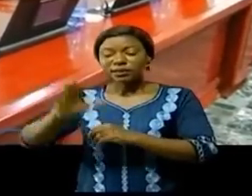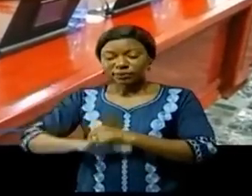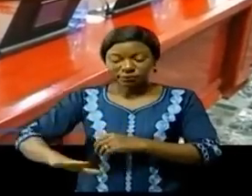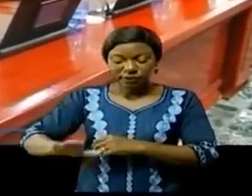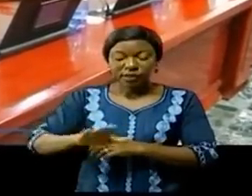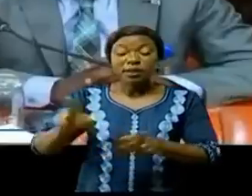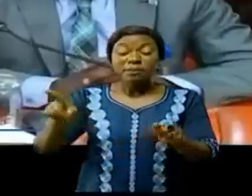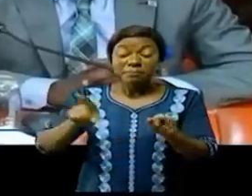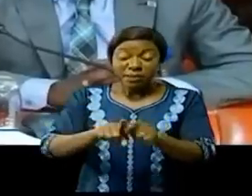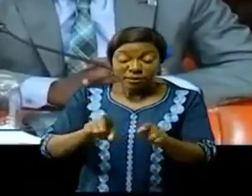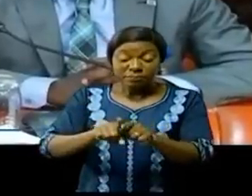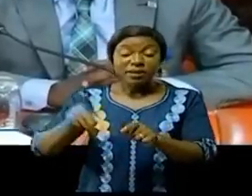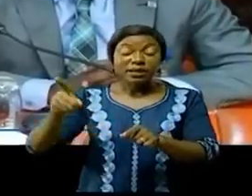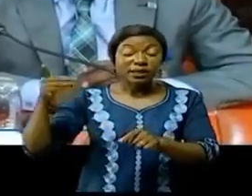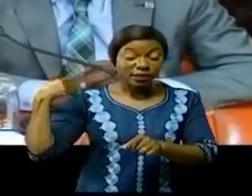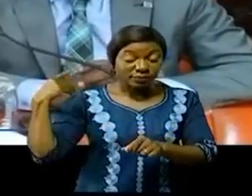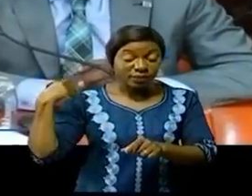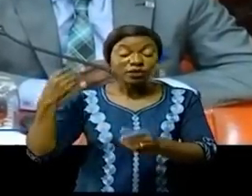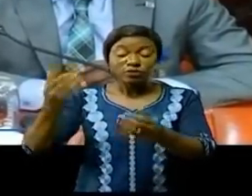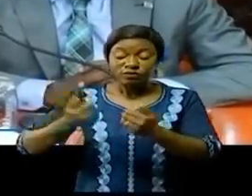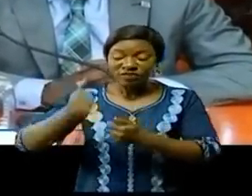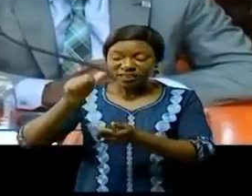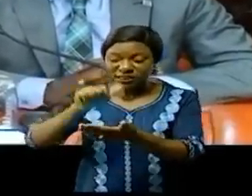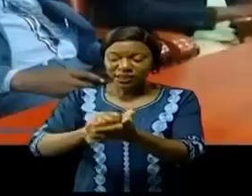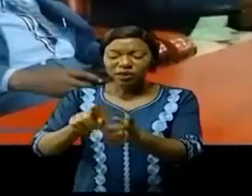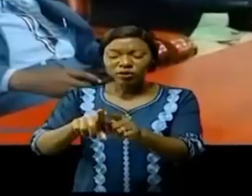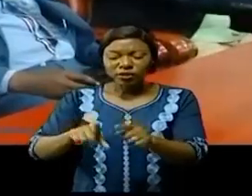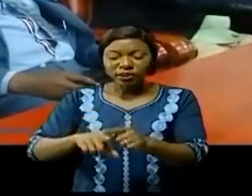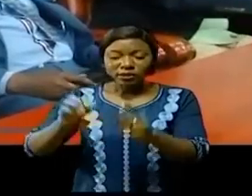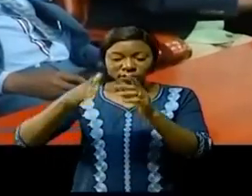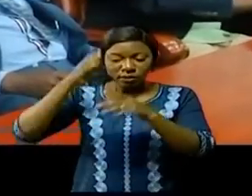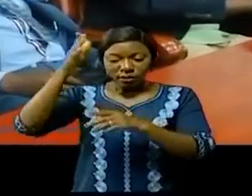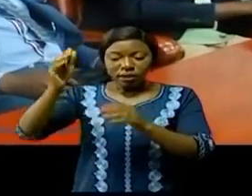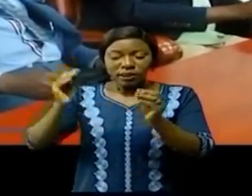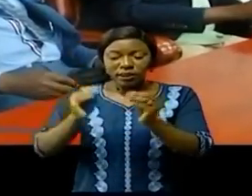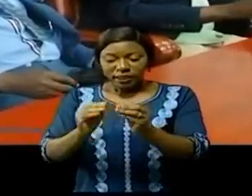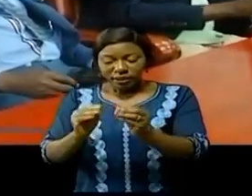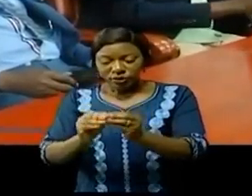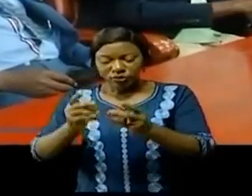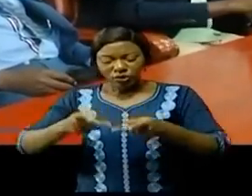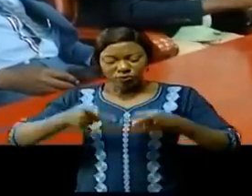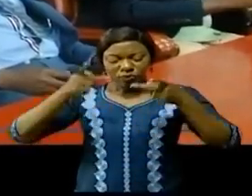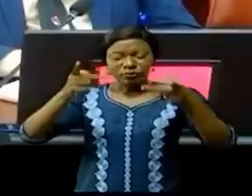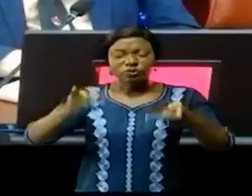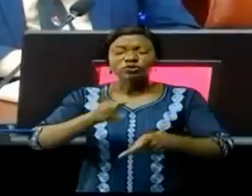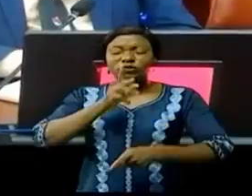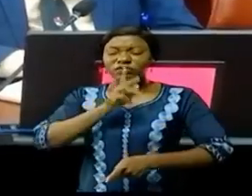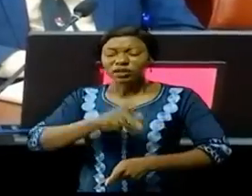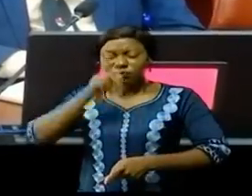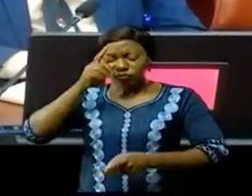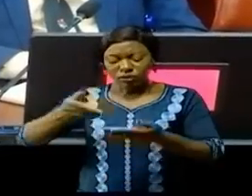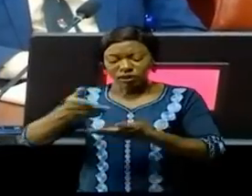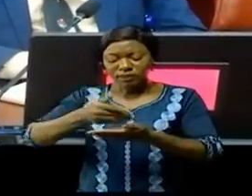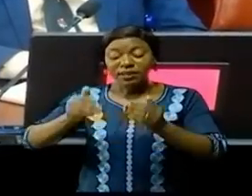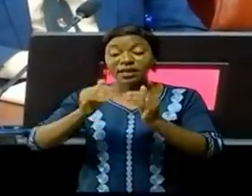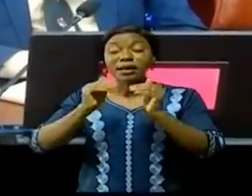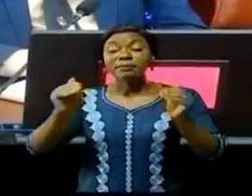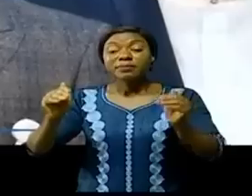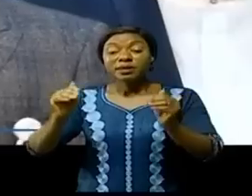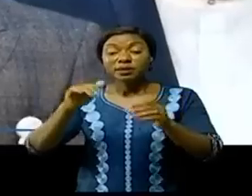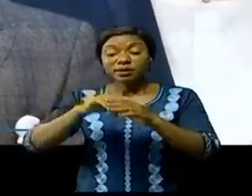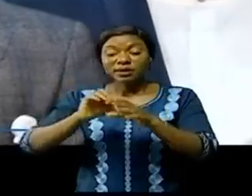élus originaires de la province de l'Ituri qui attendent des prochaines assises, des propositions concrètes pour amener la paix dans cette partie du